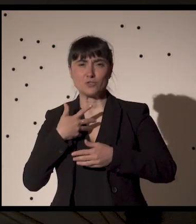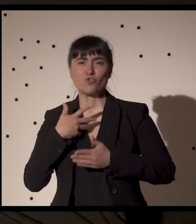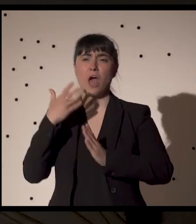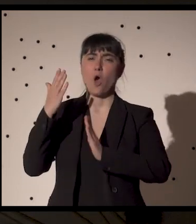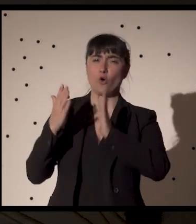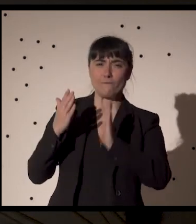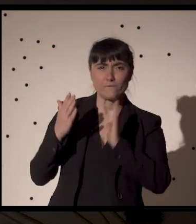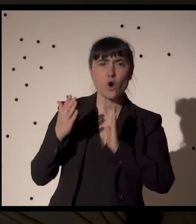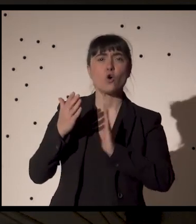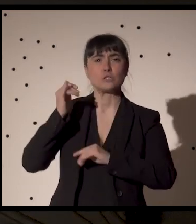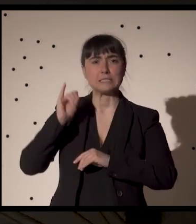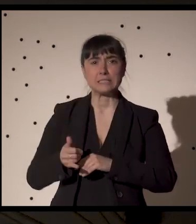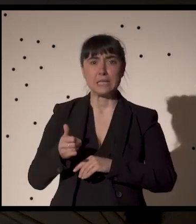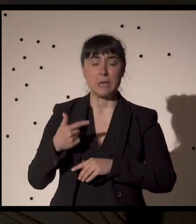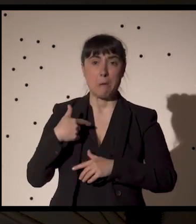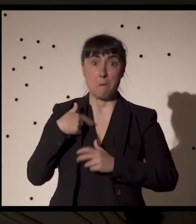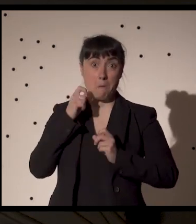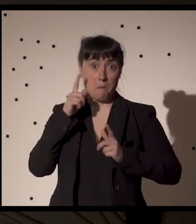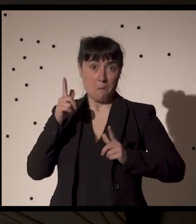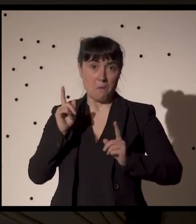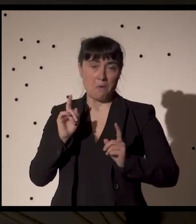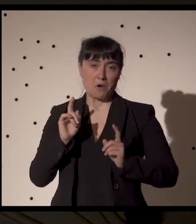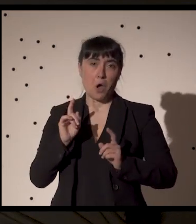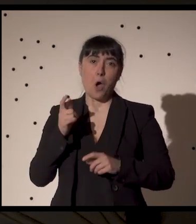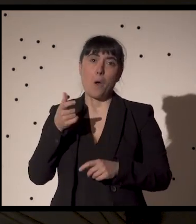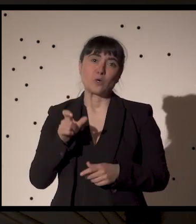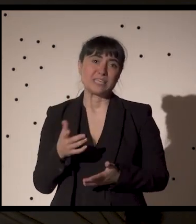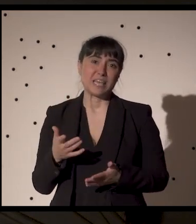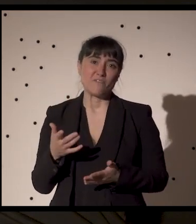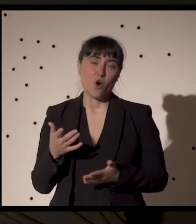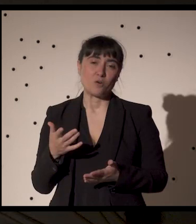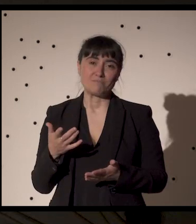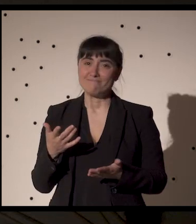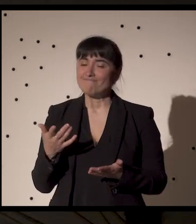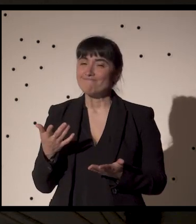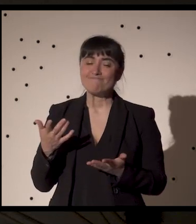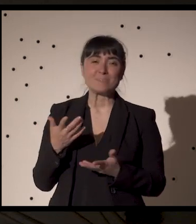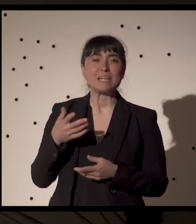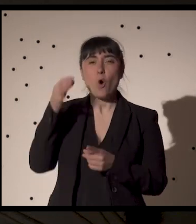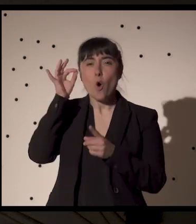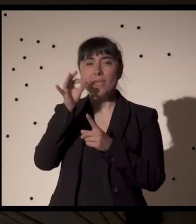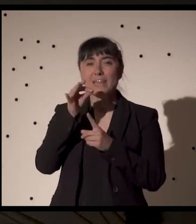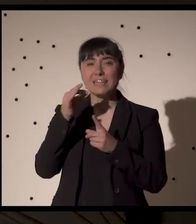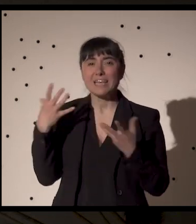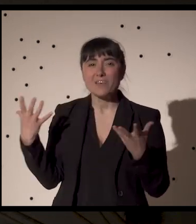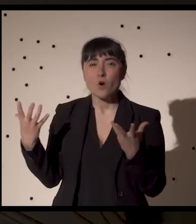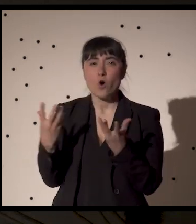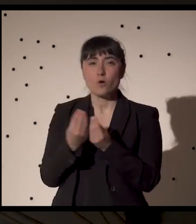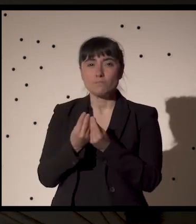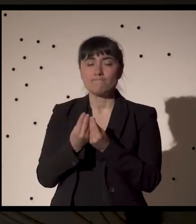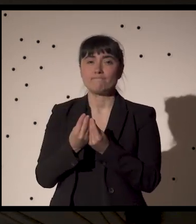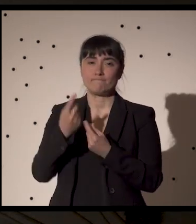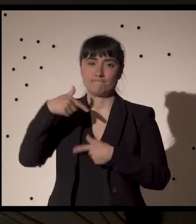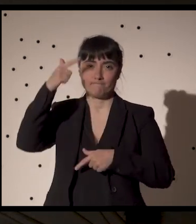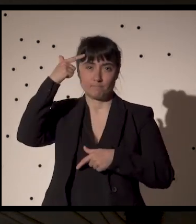mi ha certo scandalizzato perché la dialettica e la polemica non erano mai viziati dal non volere perseguire ciascuno nel